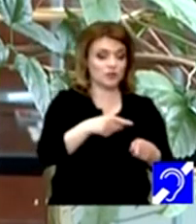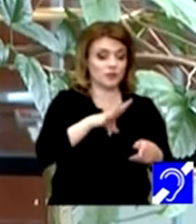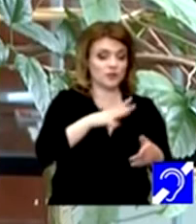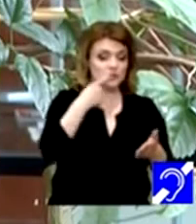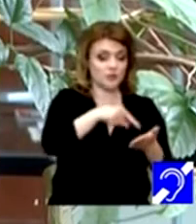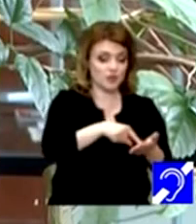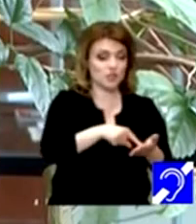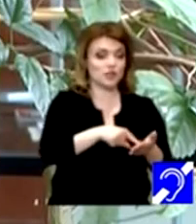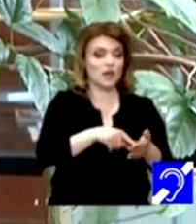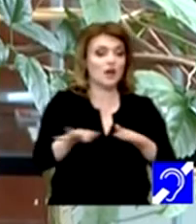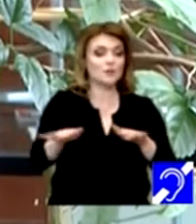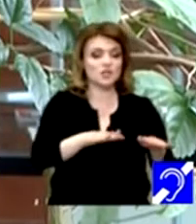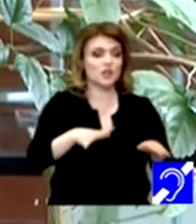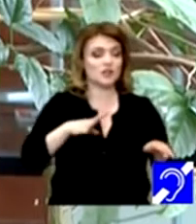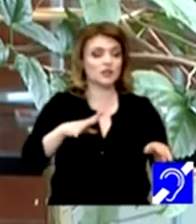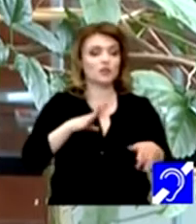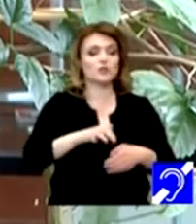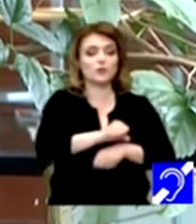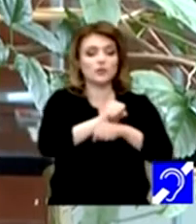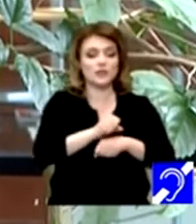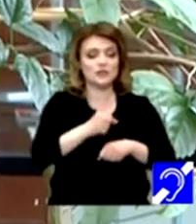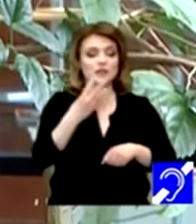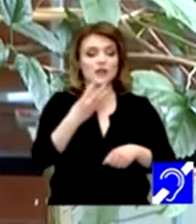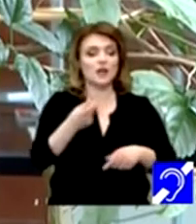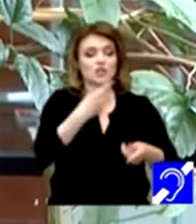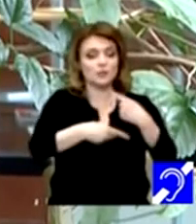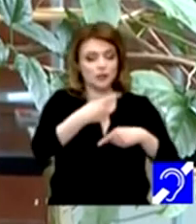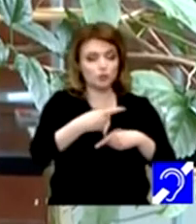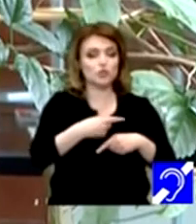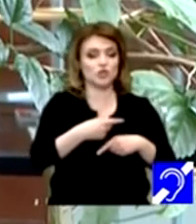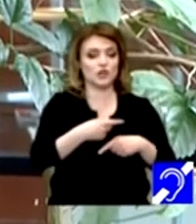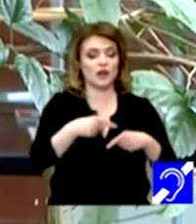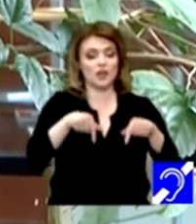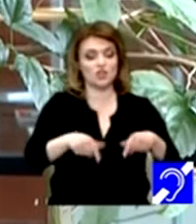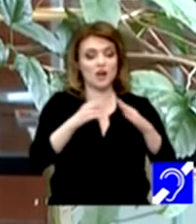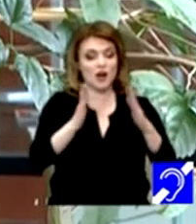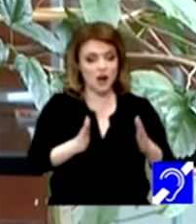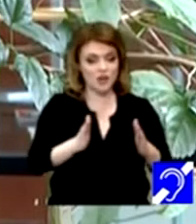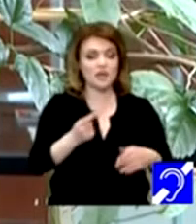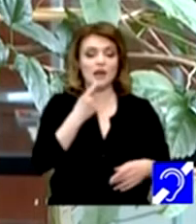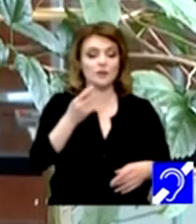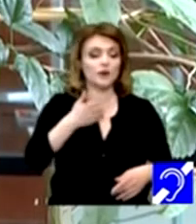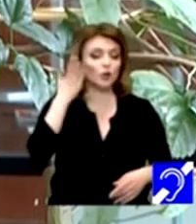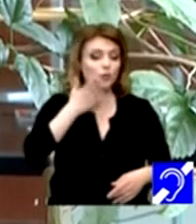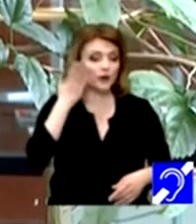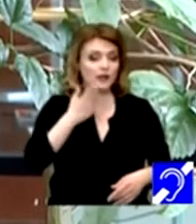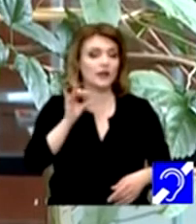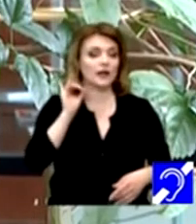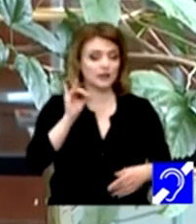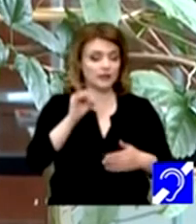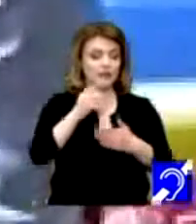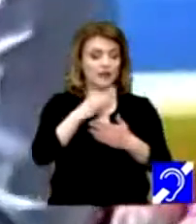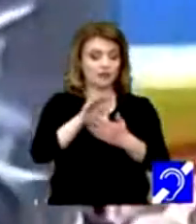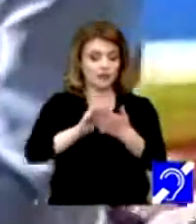în cadrul mișcării de renaștere națională, de readucere acasă a limbii române și a